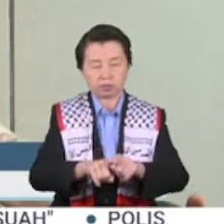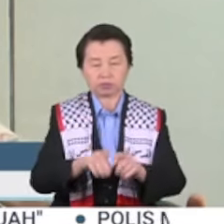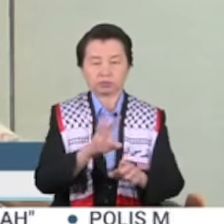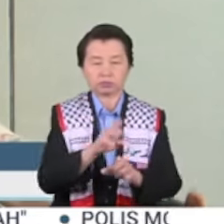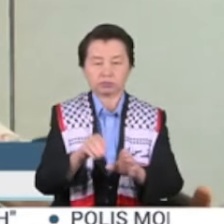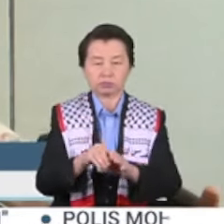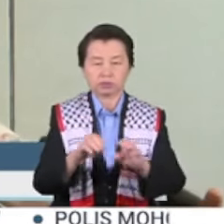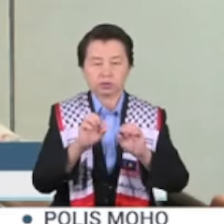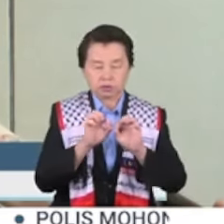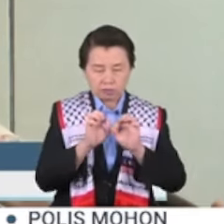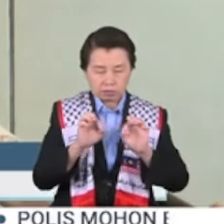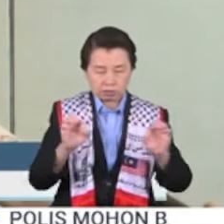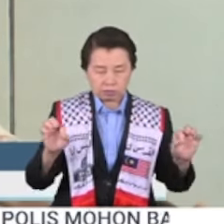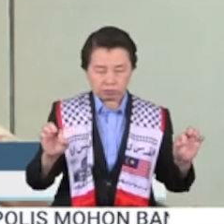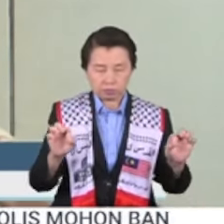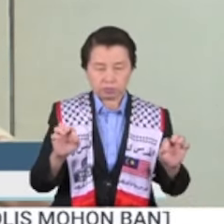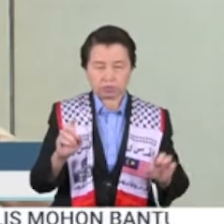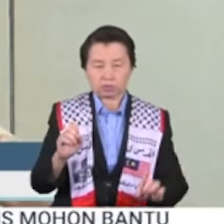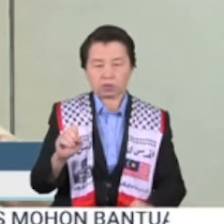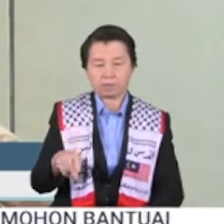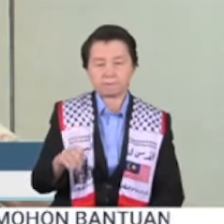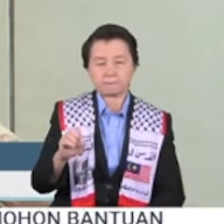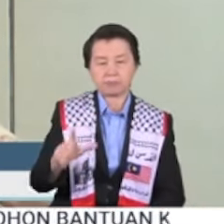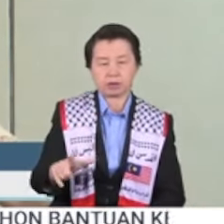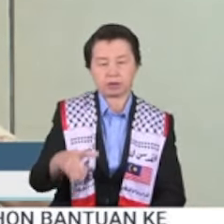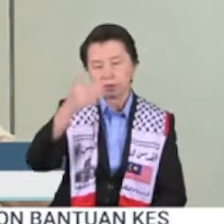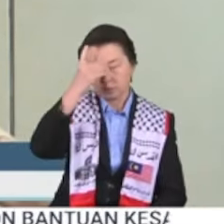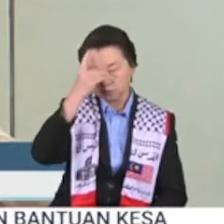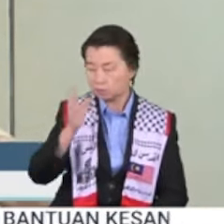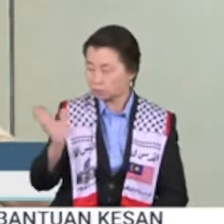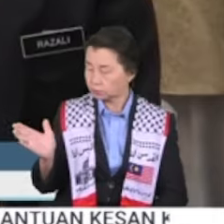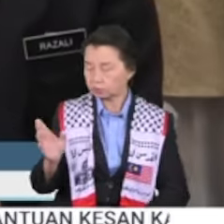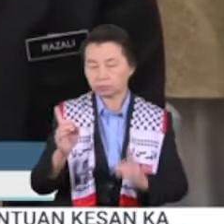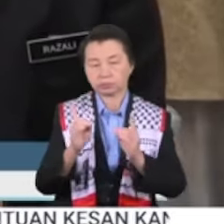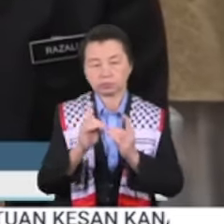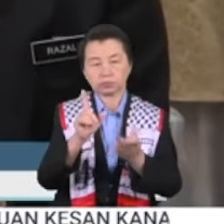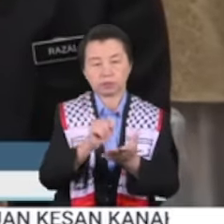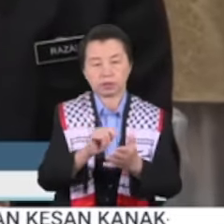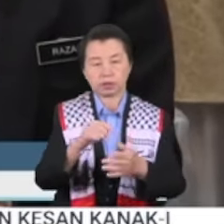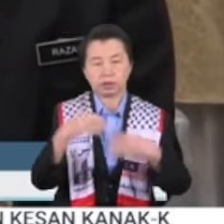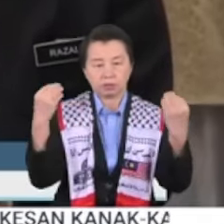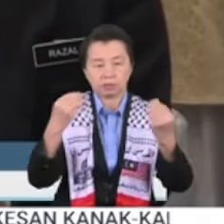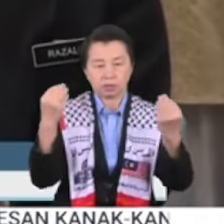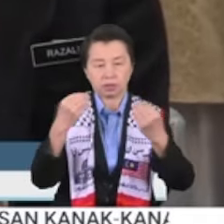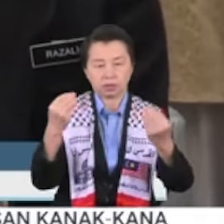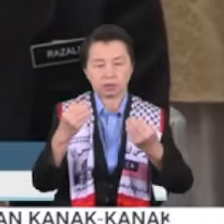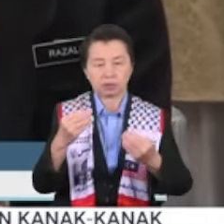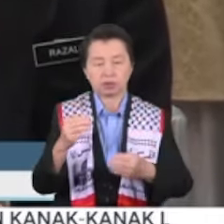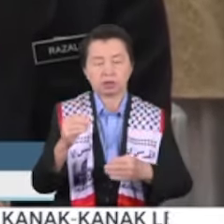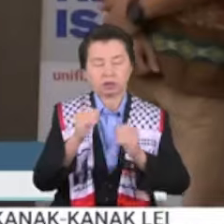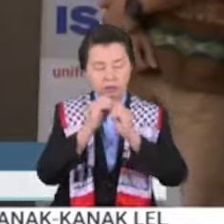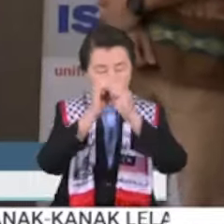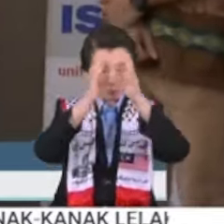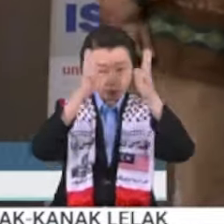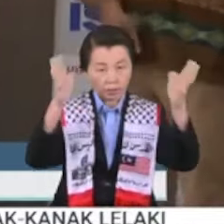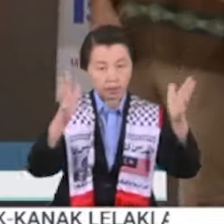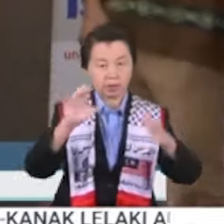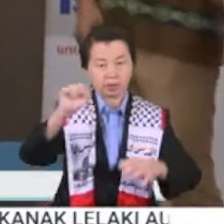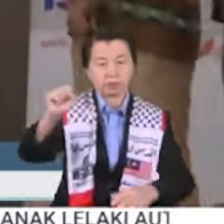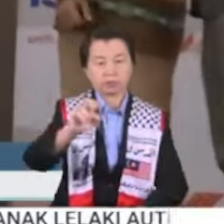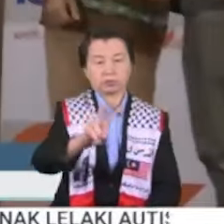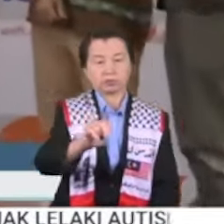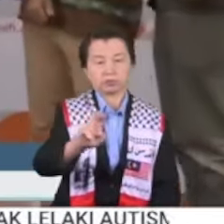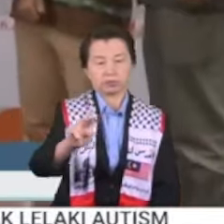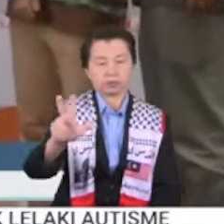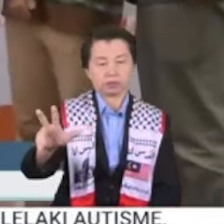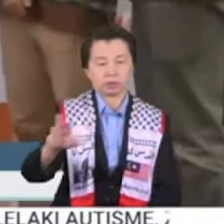melibatkan kabel copper ini. Datuk Zainal ditemui media sempena Majlis Apresiasi TM Sabah